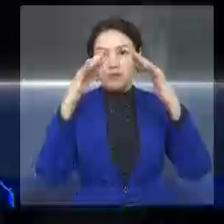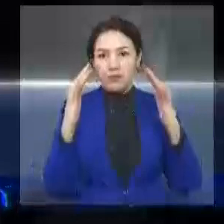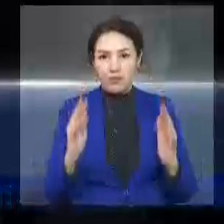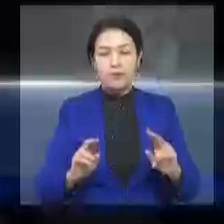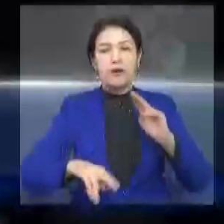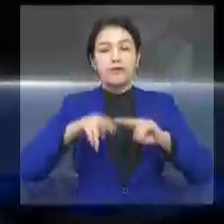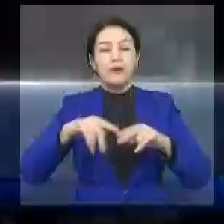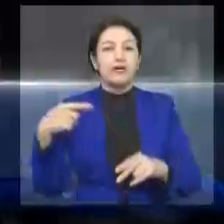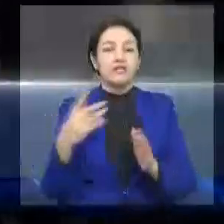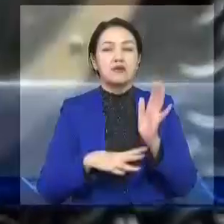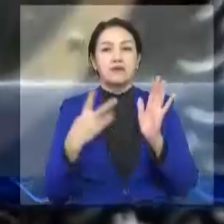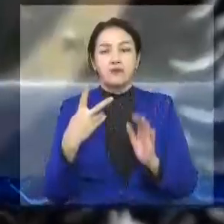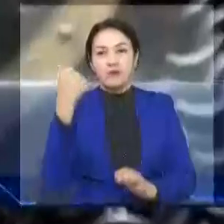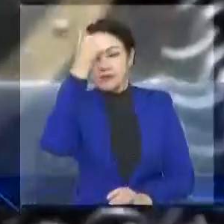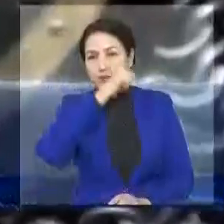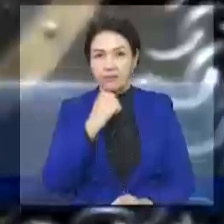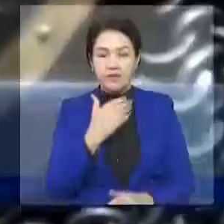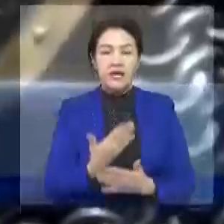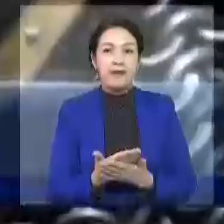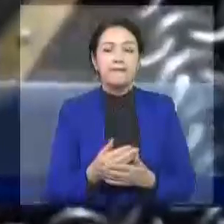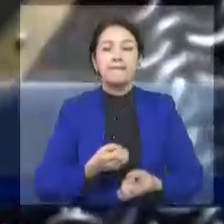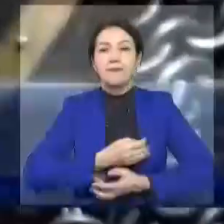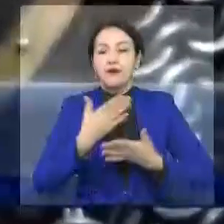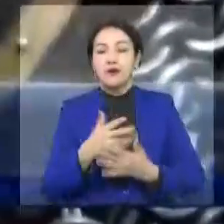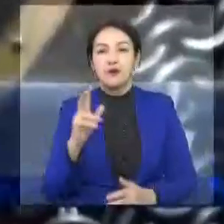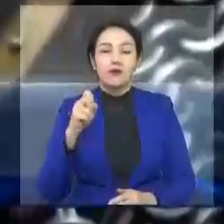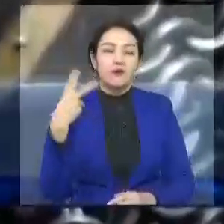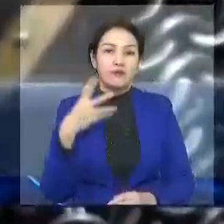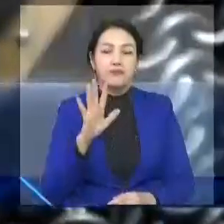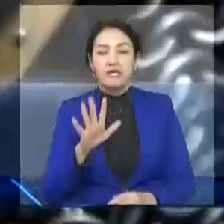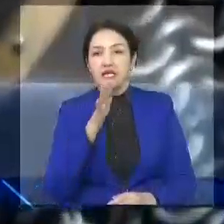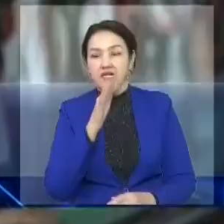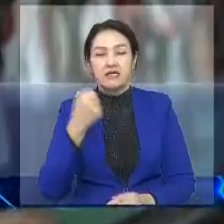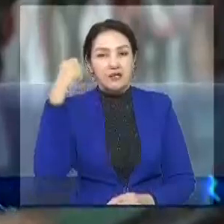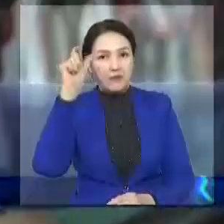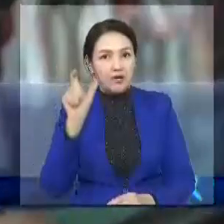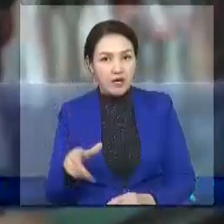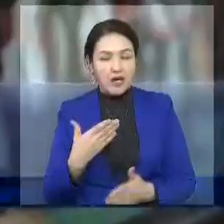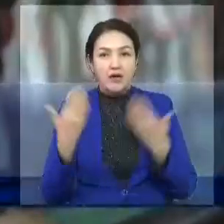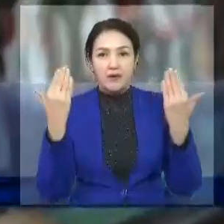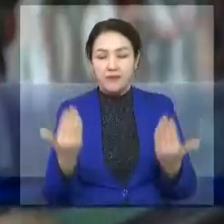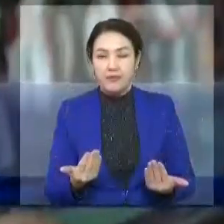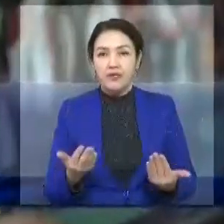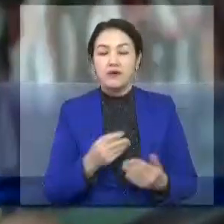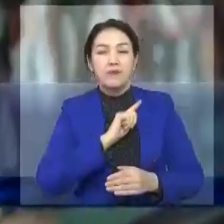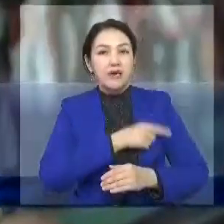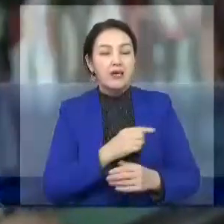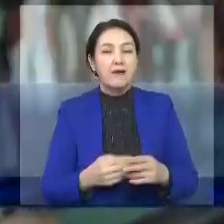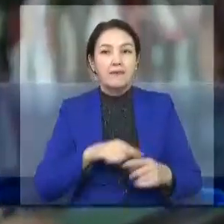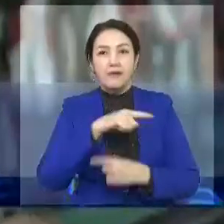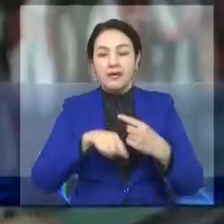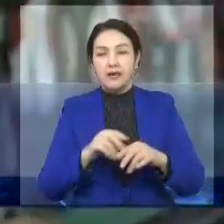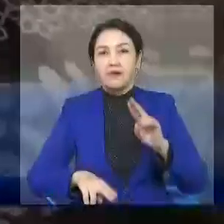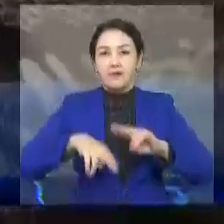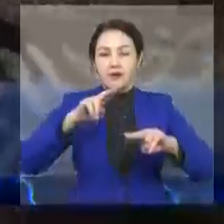еще в 1992 году в рамках празднования 325-летия полководца. На сегодня здесь силами местных предпринимателей